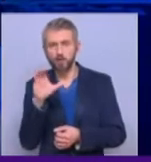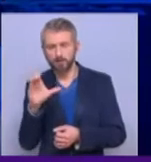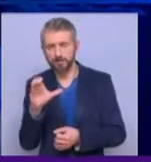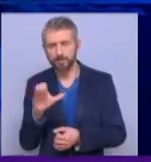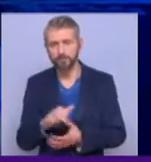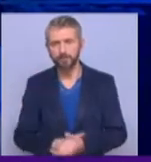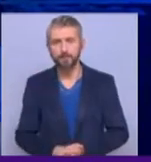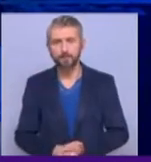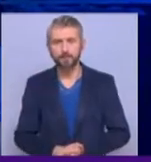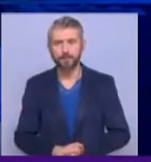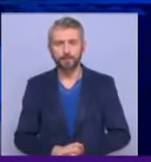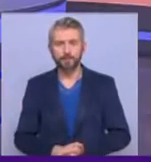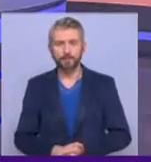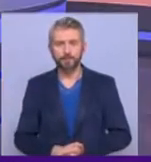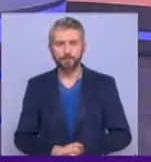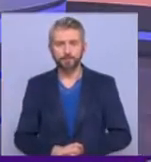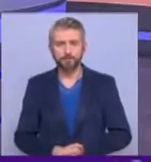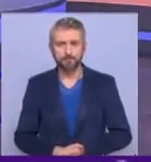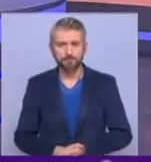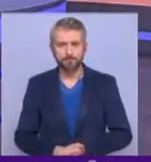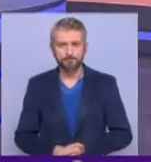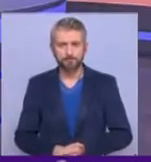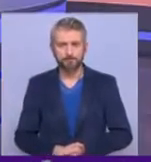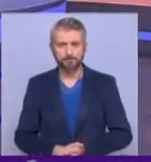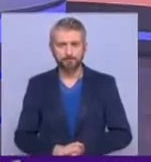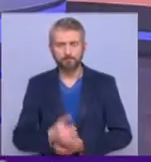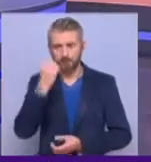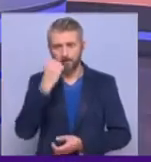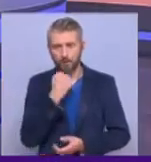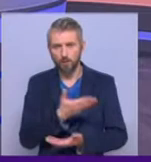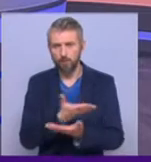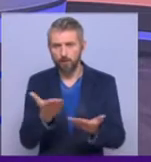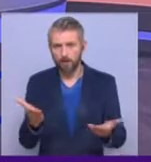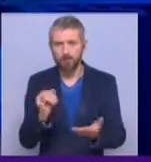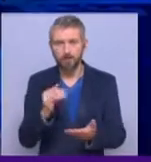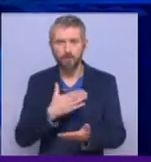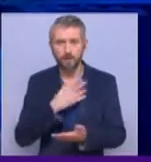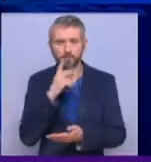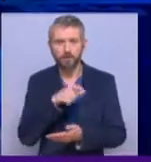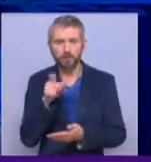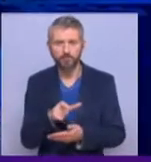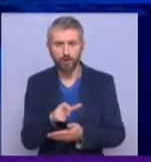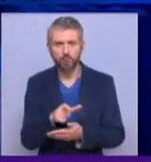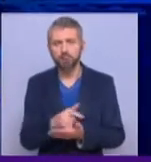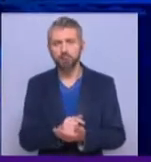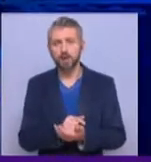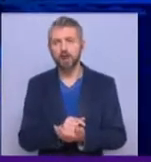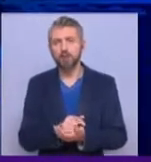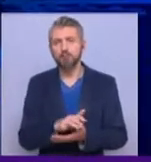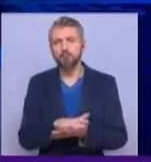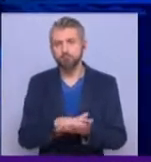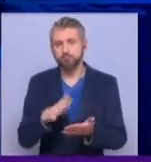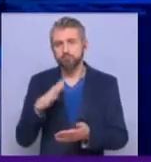Асоціації споживачів енергетики і комунальних послуг. Дякую вам, шановні, і нашим глядачам, будь ласка, не відходьте від телевізорів, тому